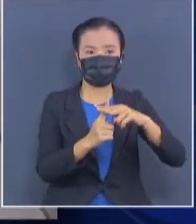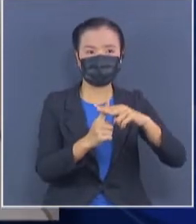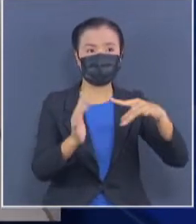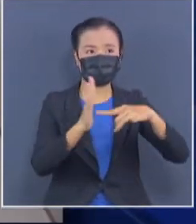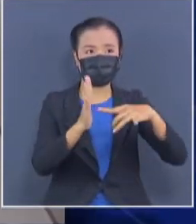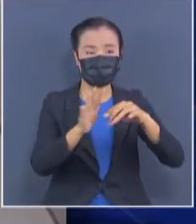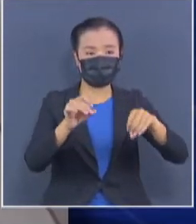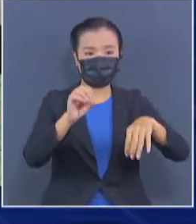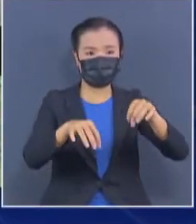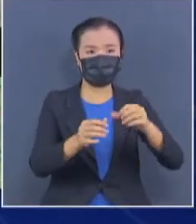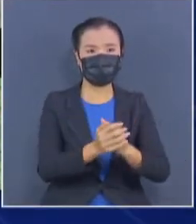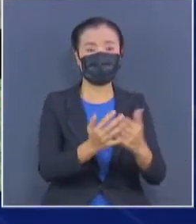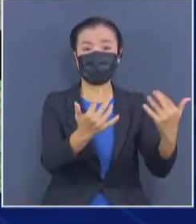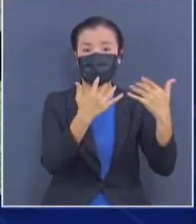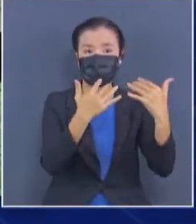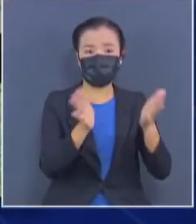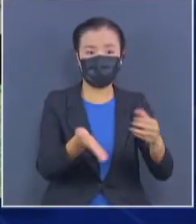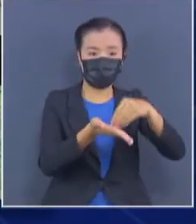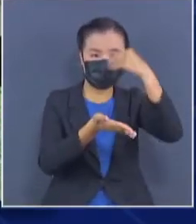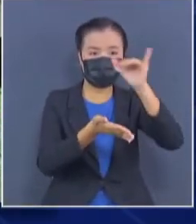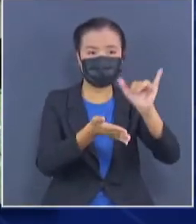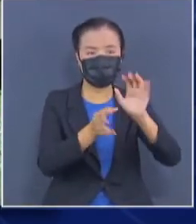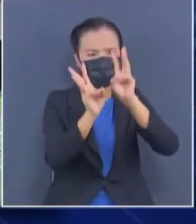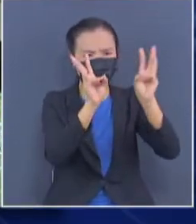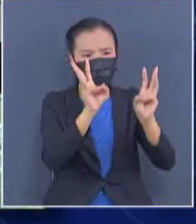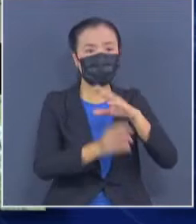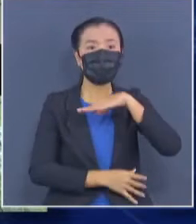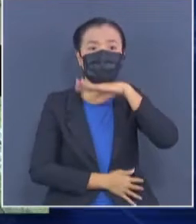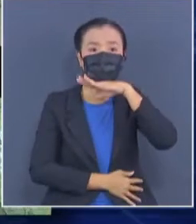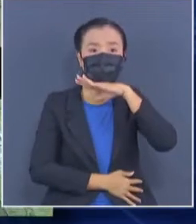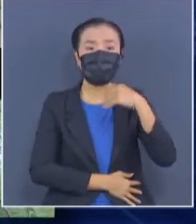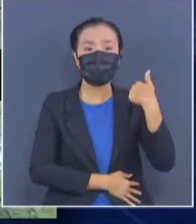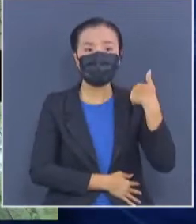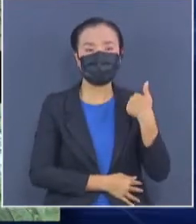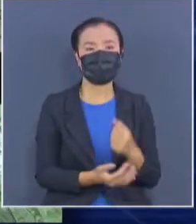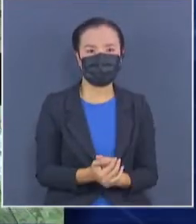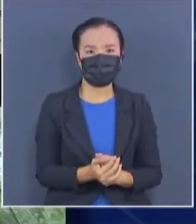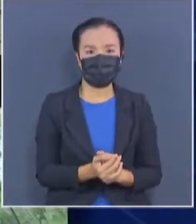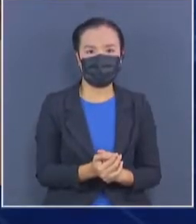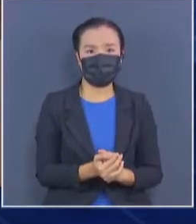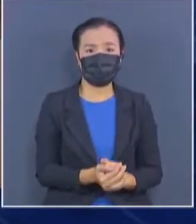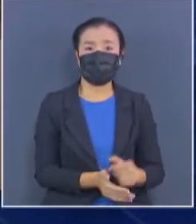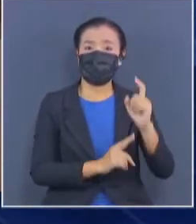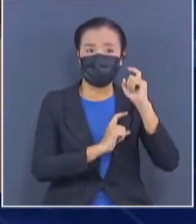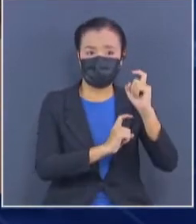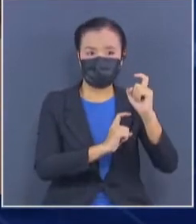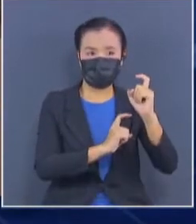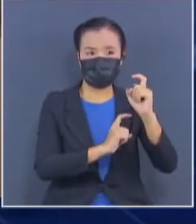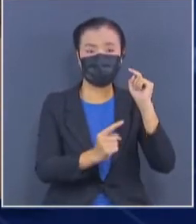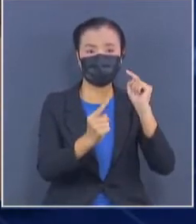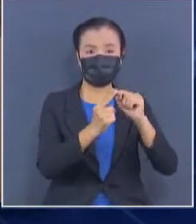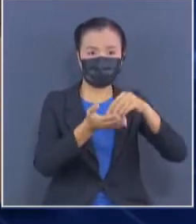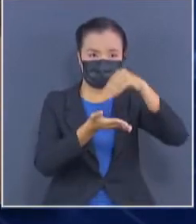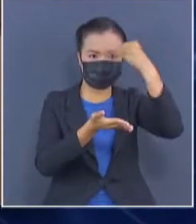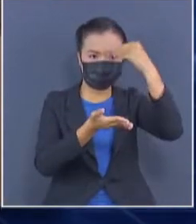เลยเนี่ยที่ห้องเรียนเครื่องปรับอากาศก็ยังไม่พร้อมครับเปิดมามีคุณค่ารักเลยครับนะครับไม่สามารถสร้างความปลอดภัยต่อนักเรียนได้